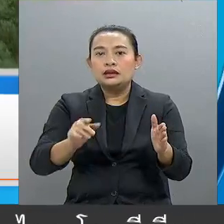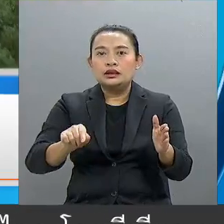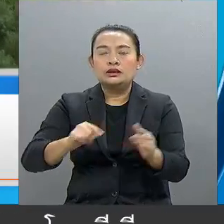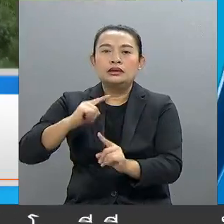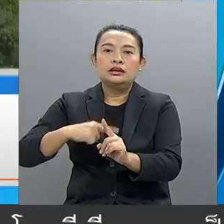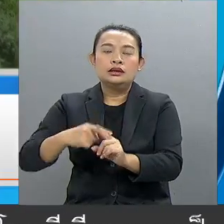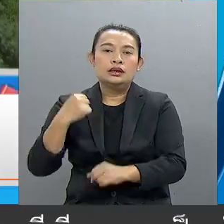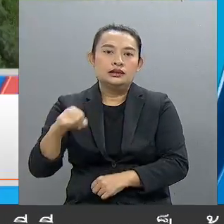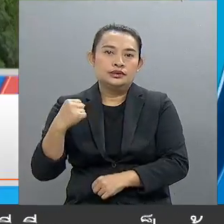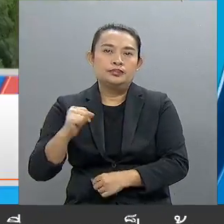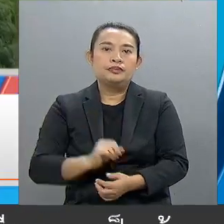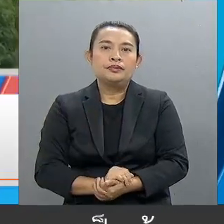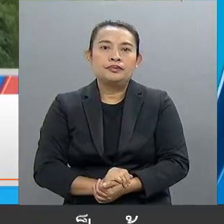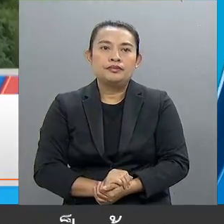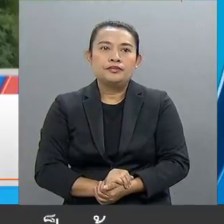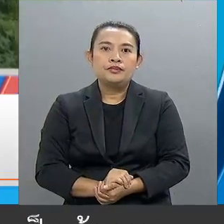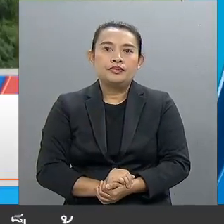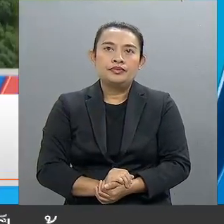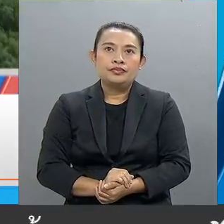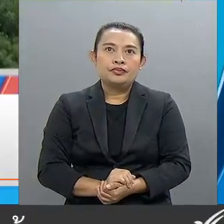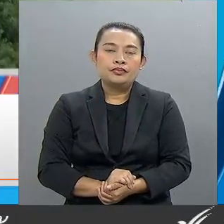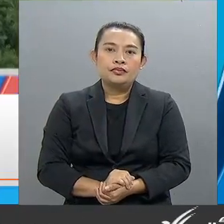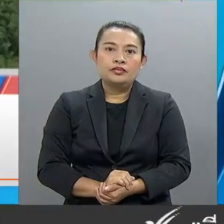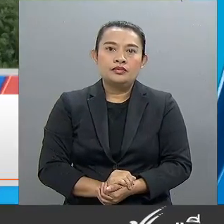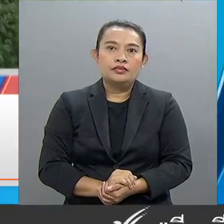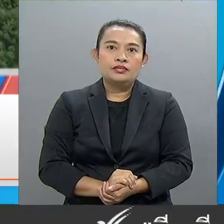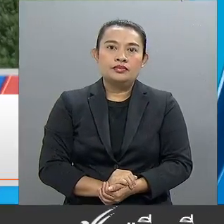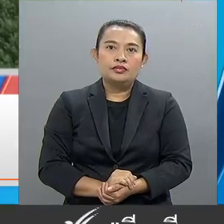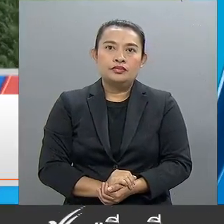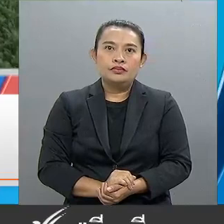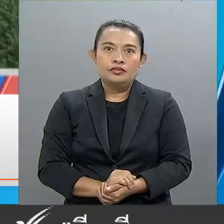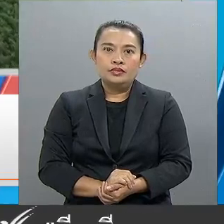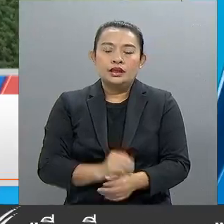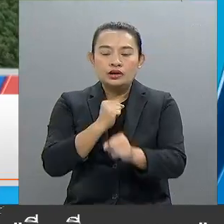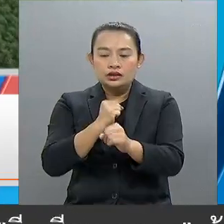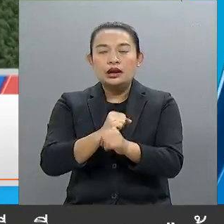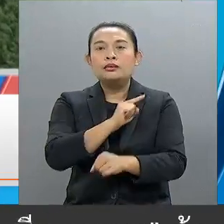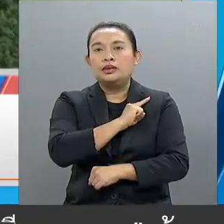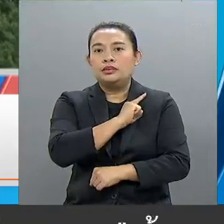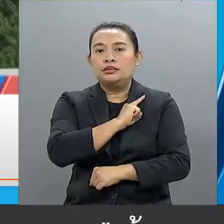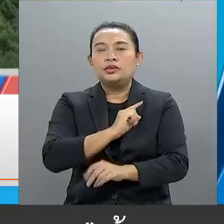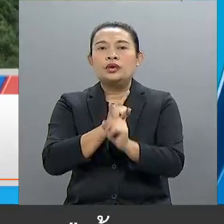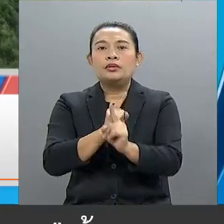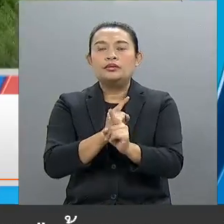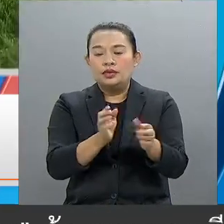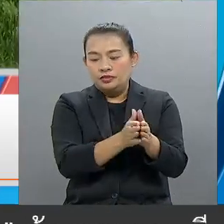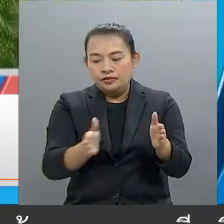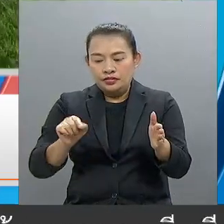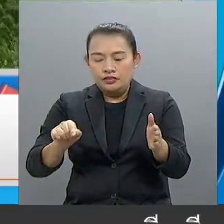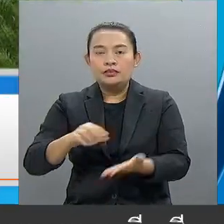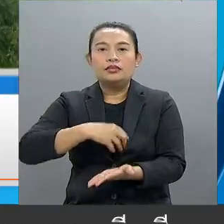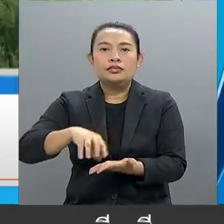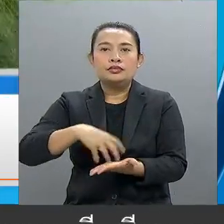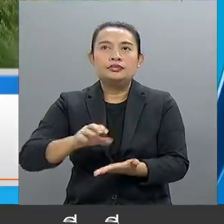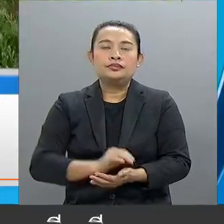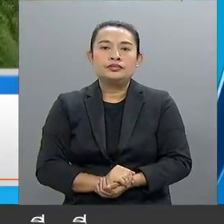หยุดนะฮะเก็บนะฮะแล้วก็ดำเนินการบ่อยๆในช่วงฤดูน้ำหลากอันนี้เรียนเป็นข้อมูลเบื้องต้นครับผม ค่ะปัญหาผักตบชว